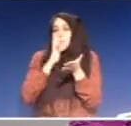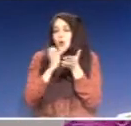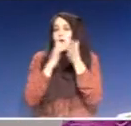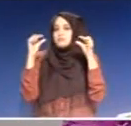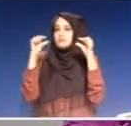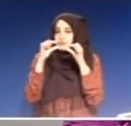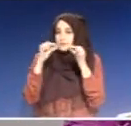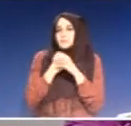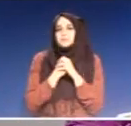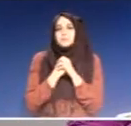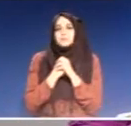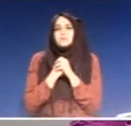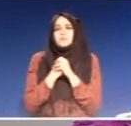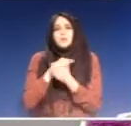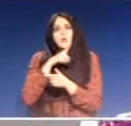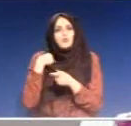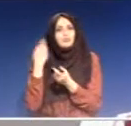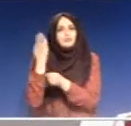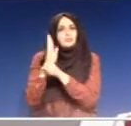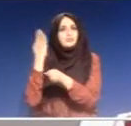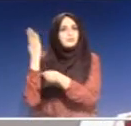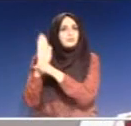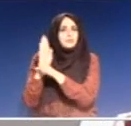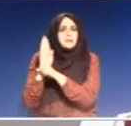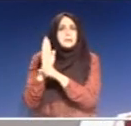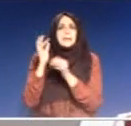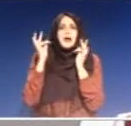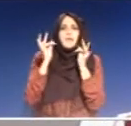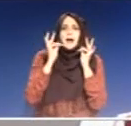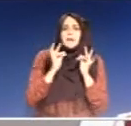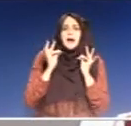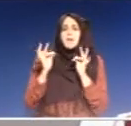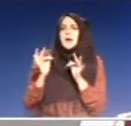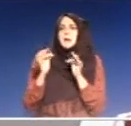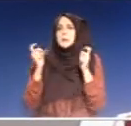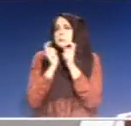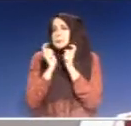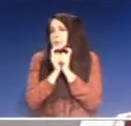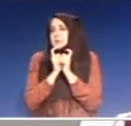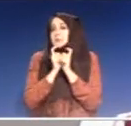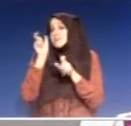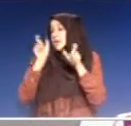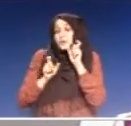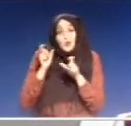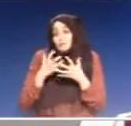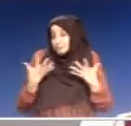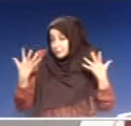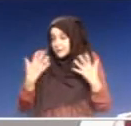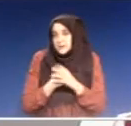العطرة. نعرض القضايا، أنواع الخلافات والنزاعات التي تحدث بين الناس،